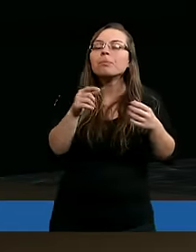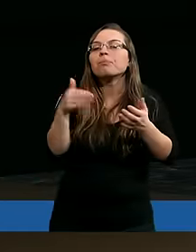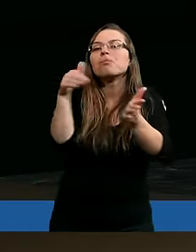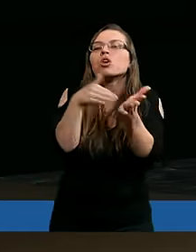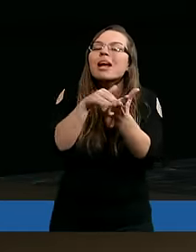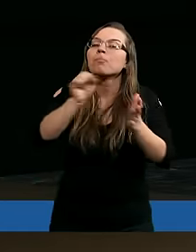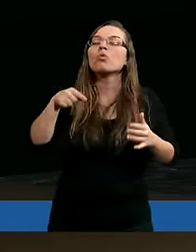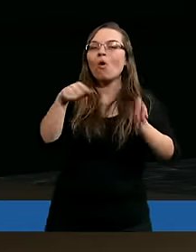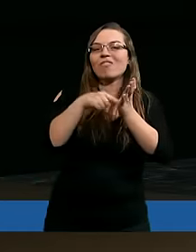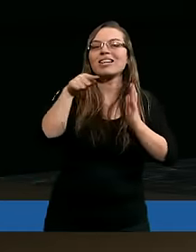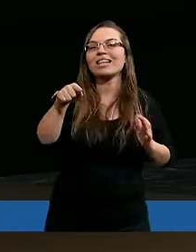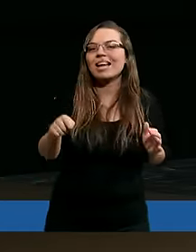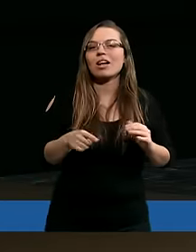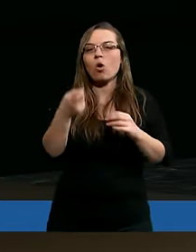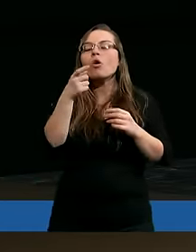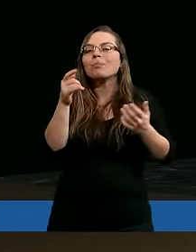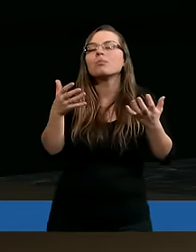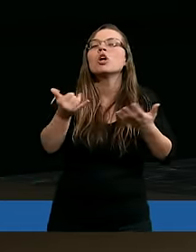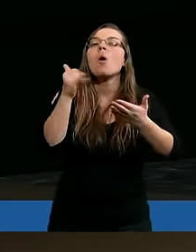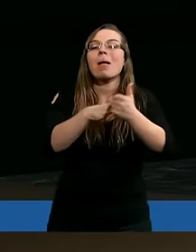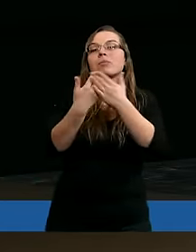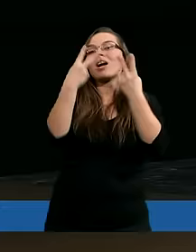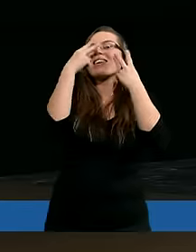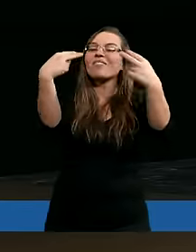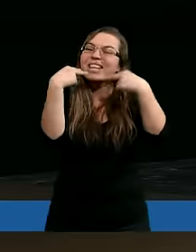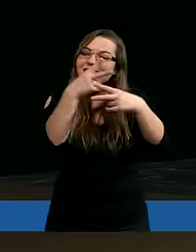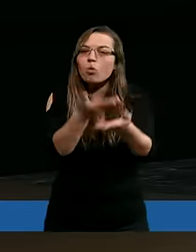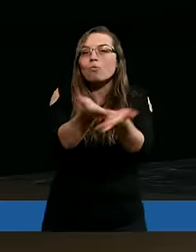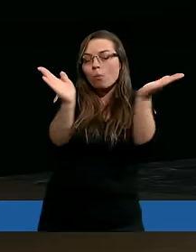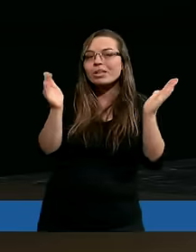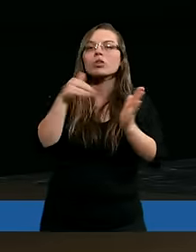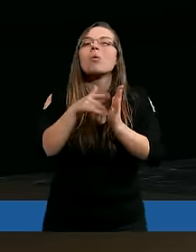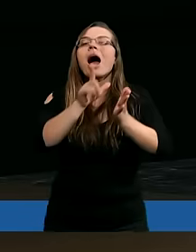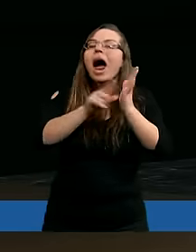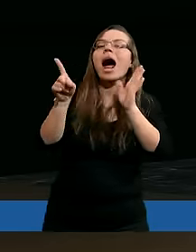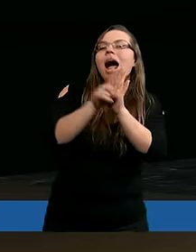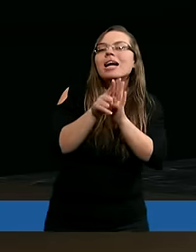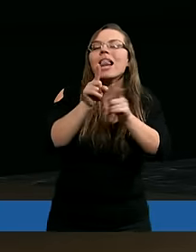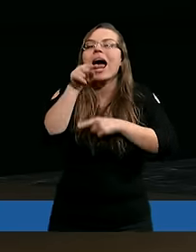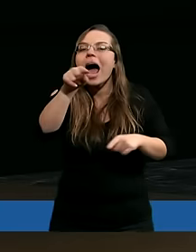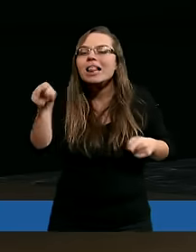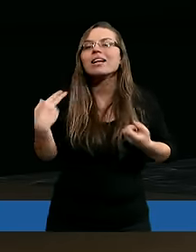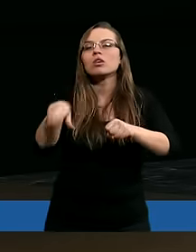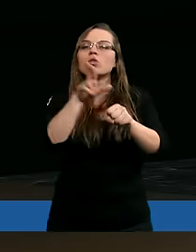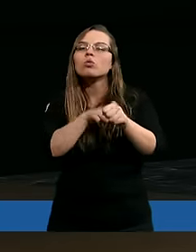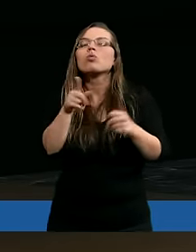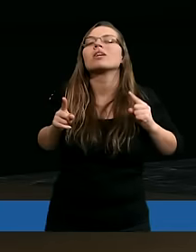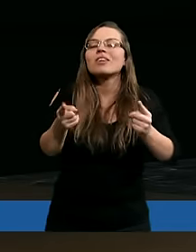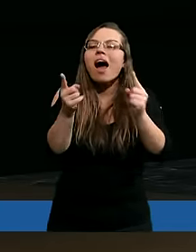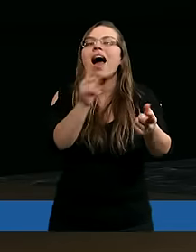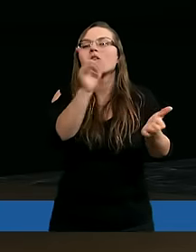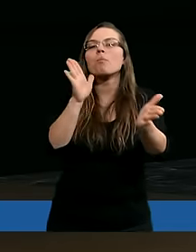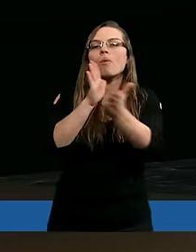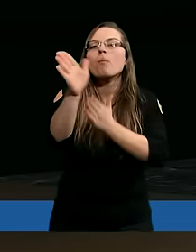powiem, trochę wykrzyczeć publiczności, ale również dla tych, którzy działają po